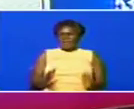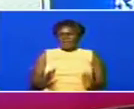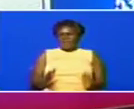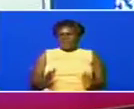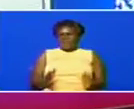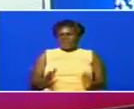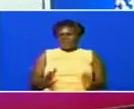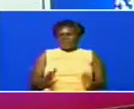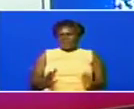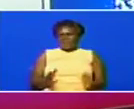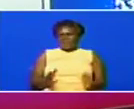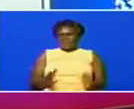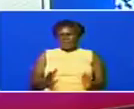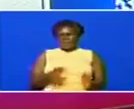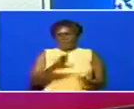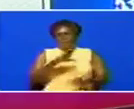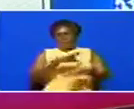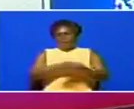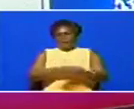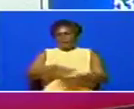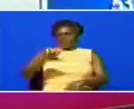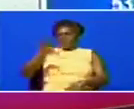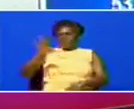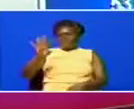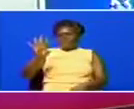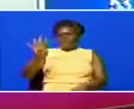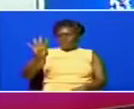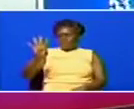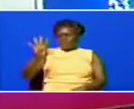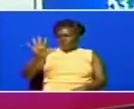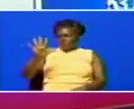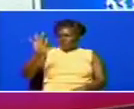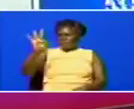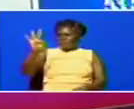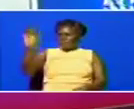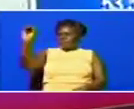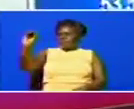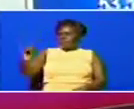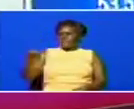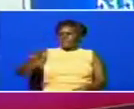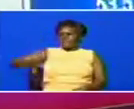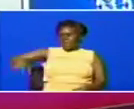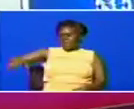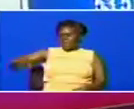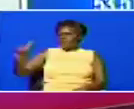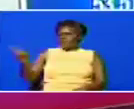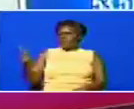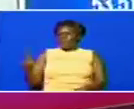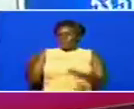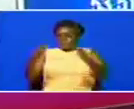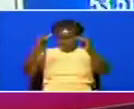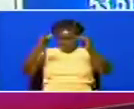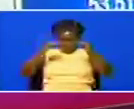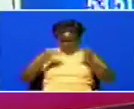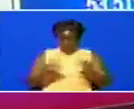Nairobi, ambaye ameorodheshwa kuwa alipata 53.5% ya kura zilizopigwa katika kaunti ya Nairobi. Tuelekee